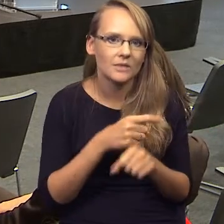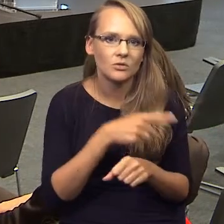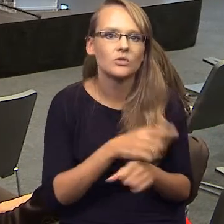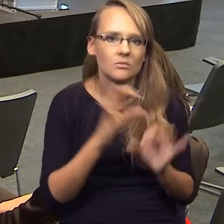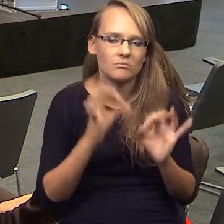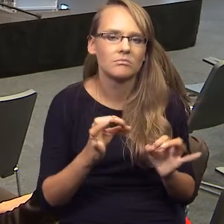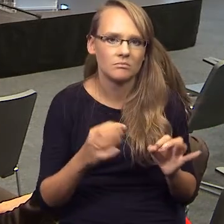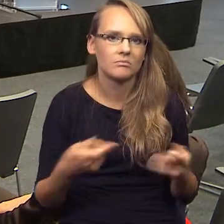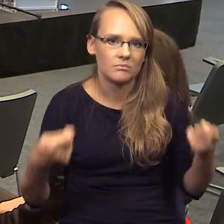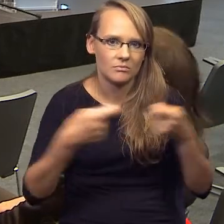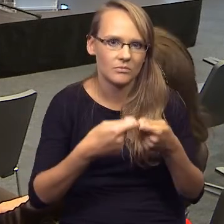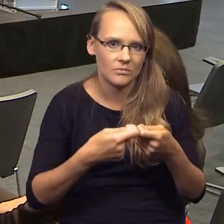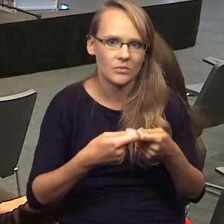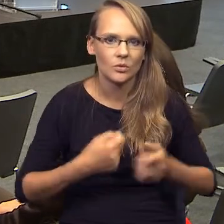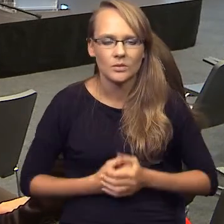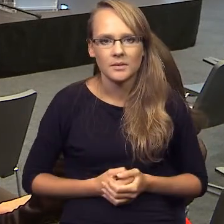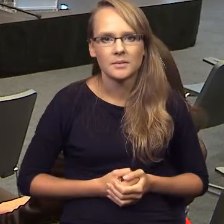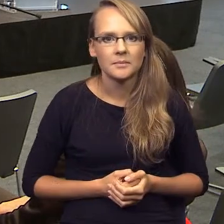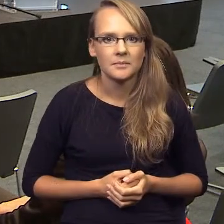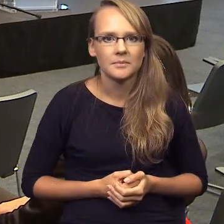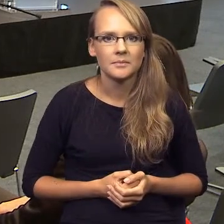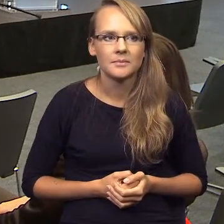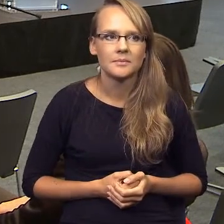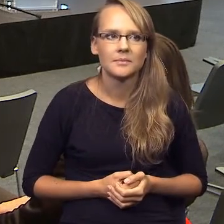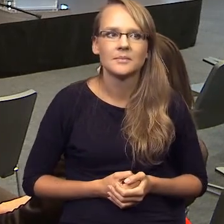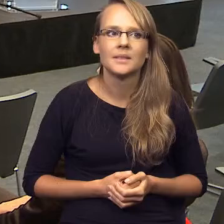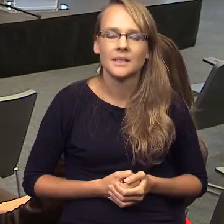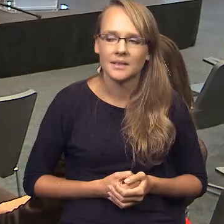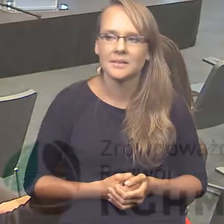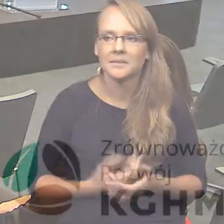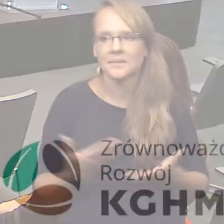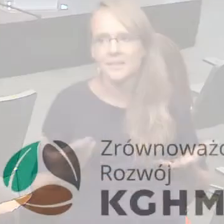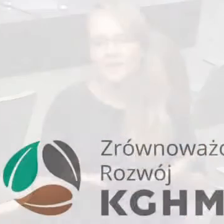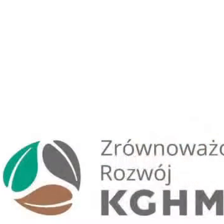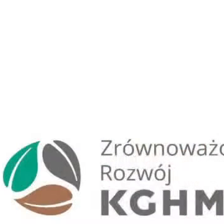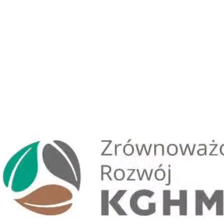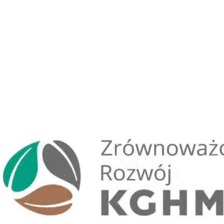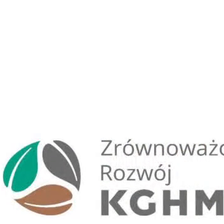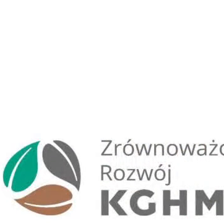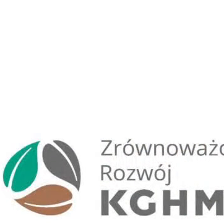funkcjonowało z przemysłem wspólnie. Tak jest takie zdanie. Każdy przysłowiowy kij ma 2 końce.